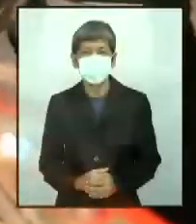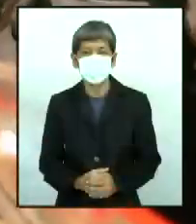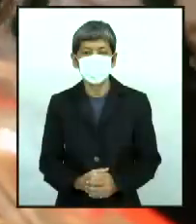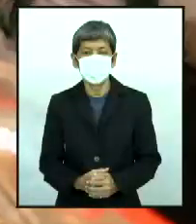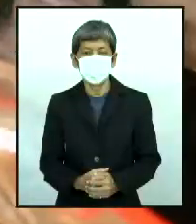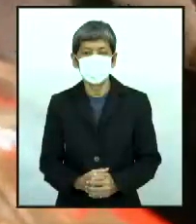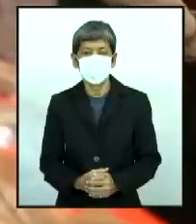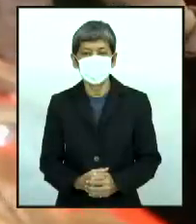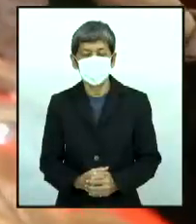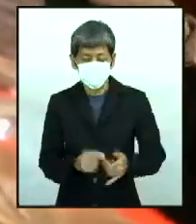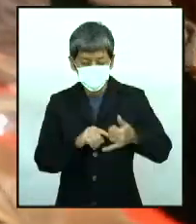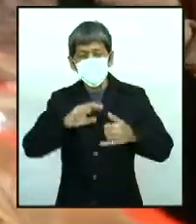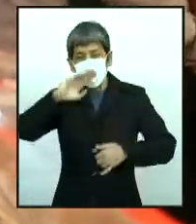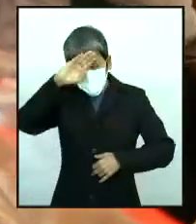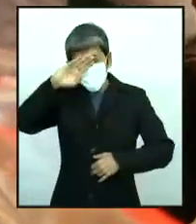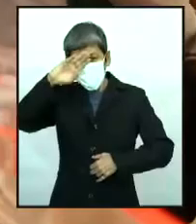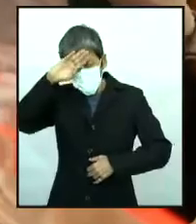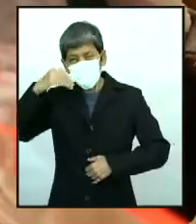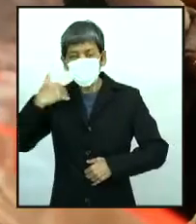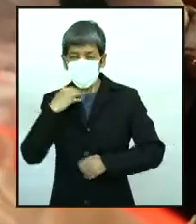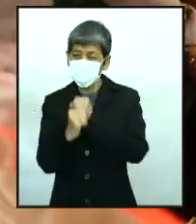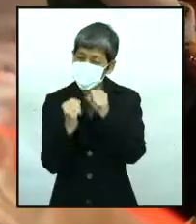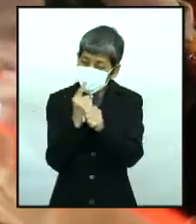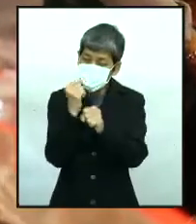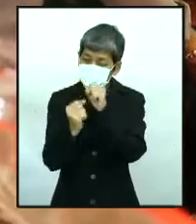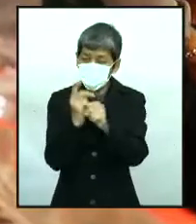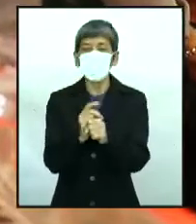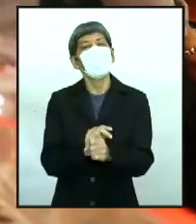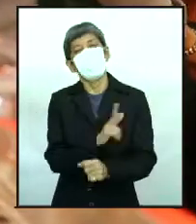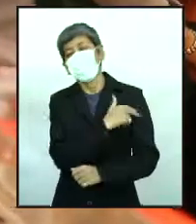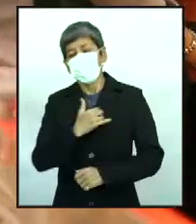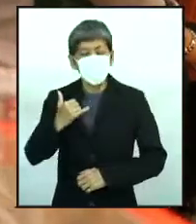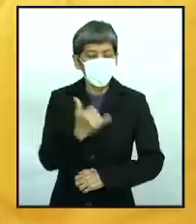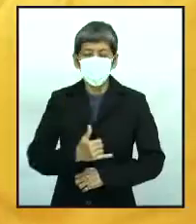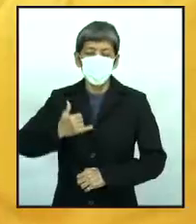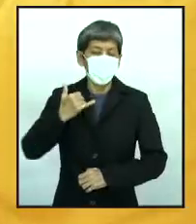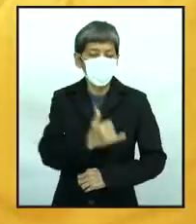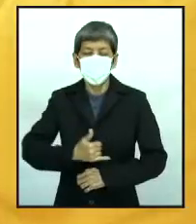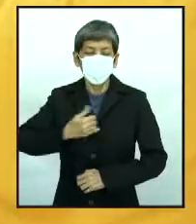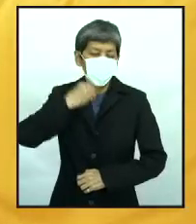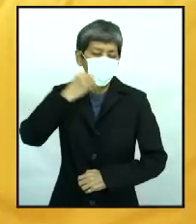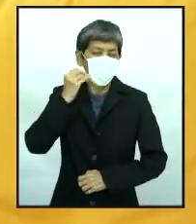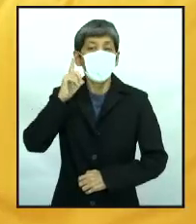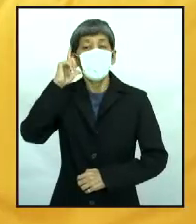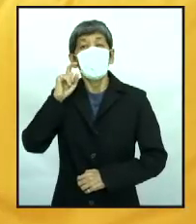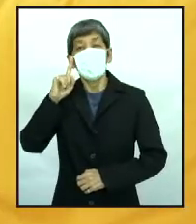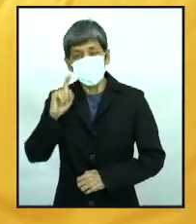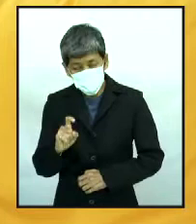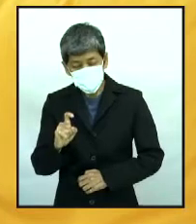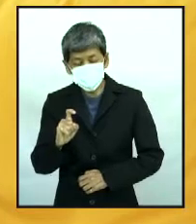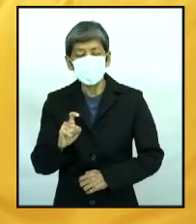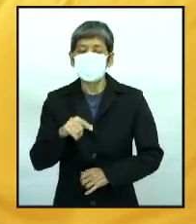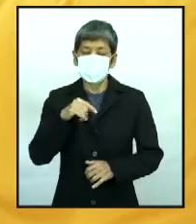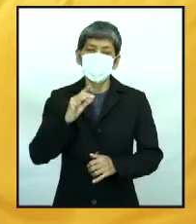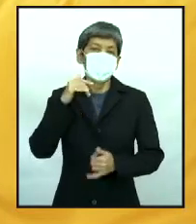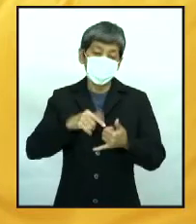ก็ความที่เขามีหลายโรคปี2ปีแรกก็คือเข้าแต่โรงพยาบาลตลอดอะไรเงี้ยจนกระทั่งแม่เขาเสียตอน2ปีเขาก็ย้าย